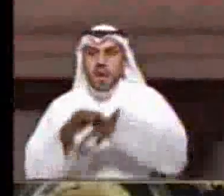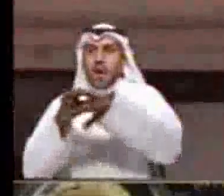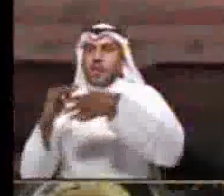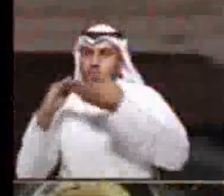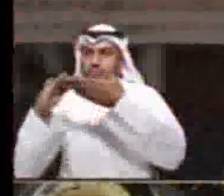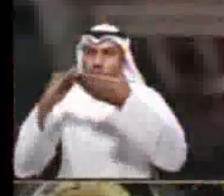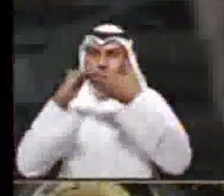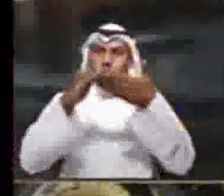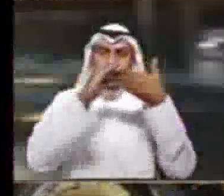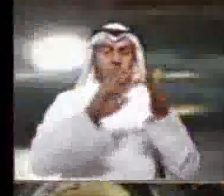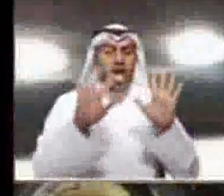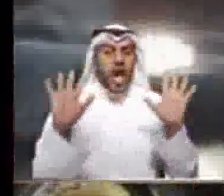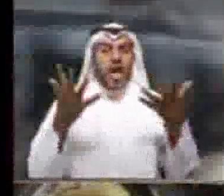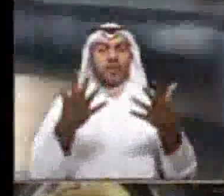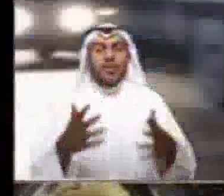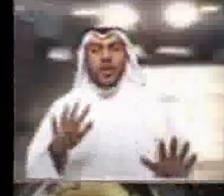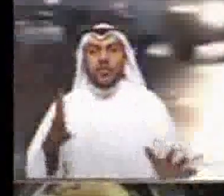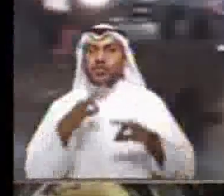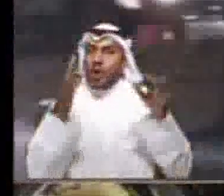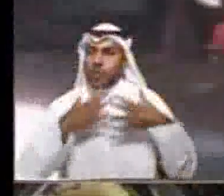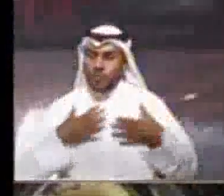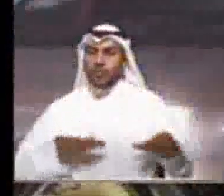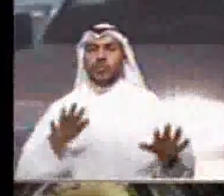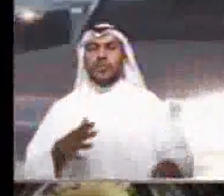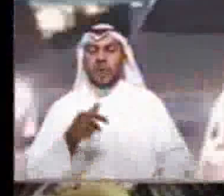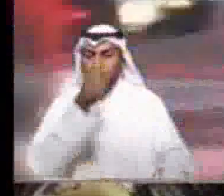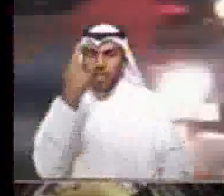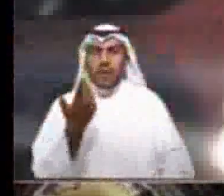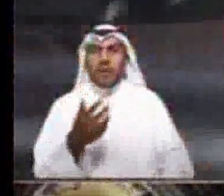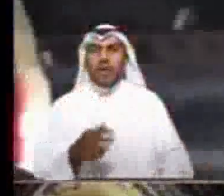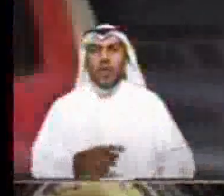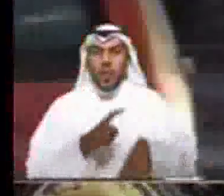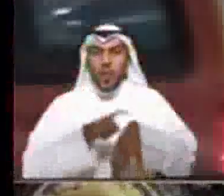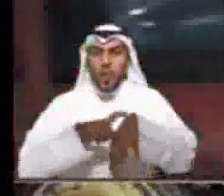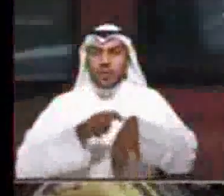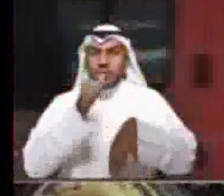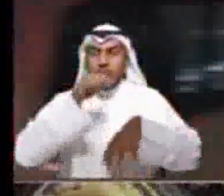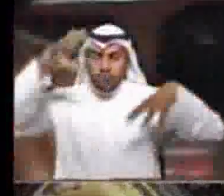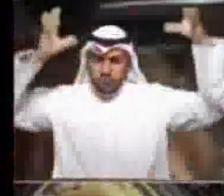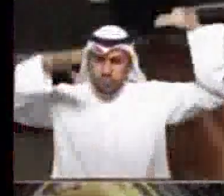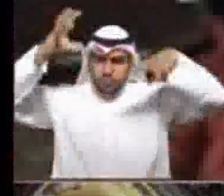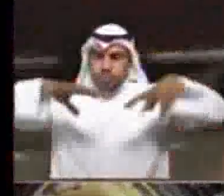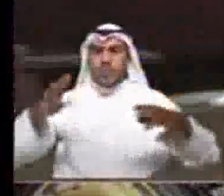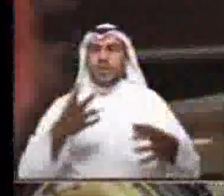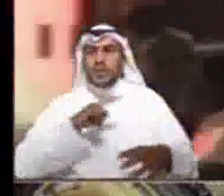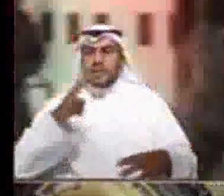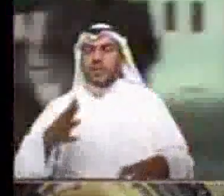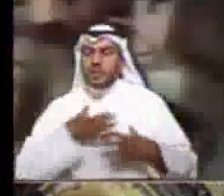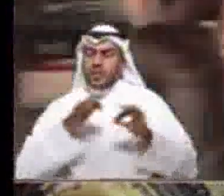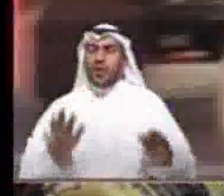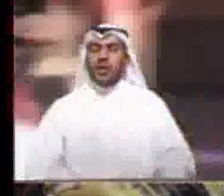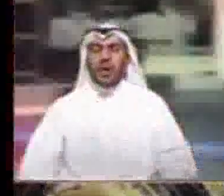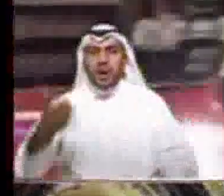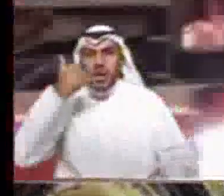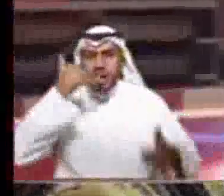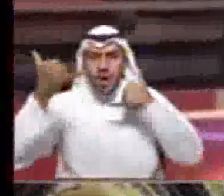خطط الطوارئ ورفع حالة الاستعداد لموسم الأمطار والسيول بناء على التنبيهات التي ترد من خلال